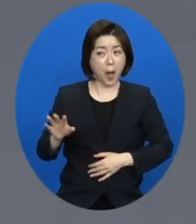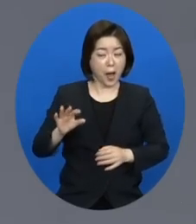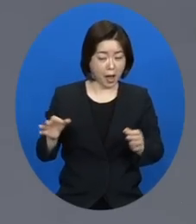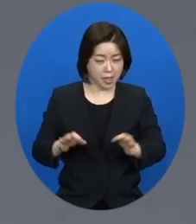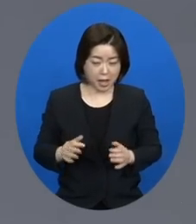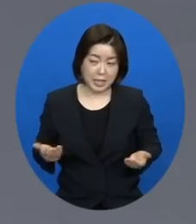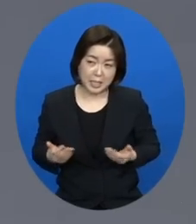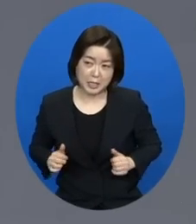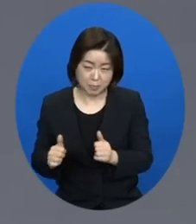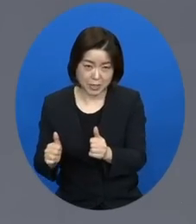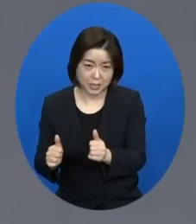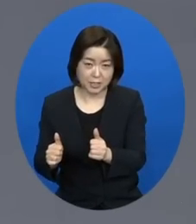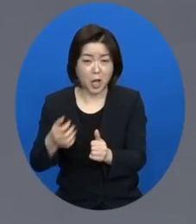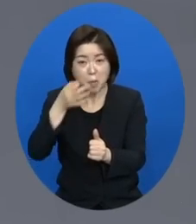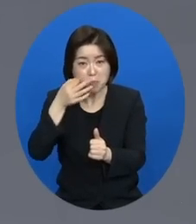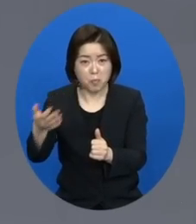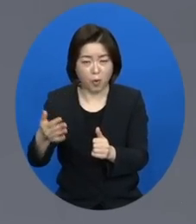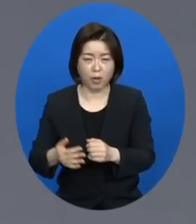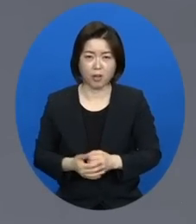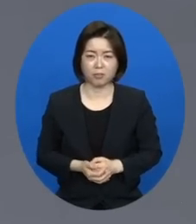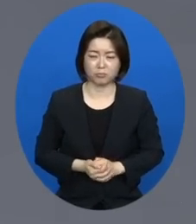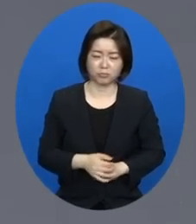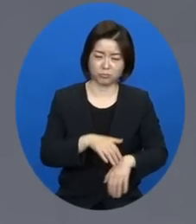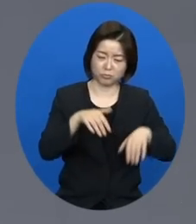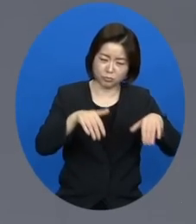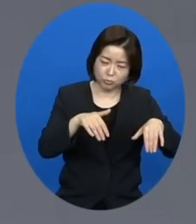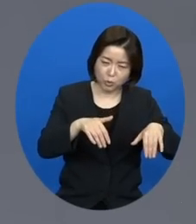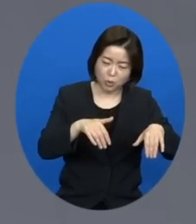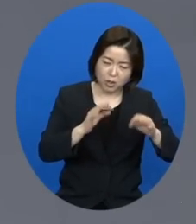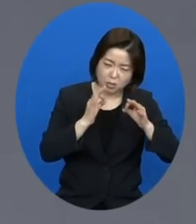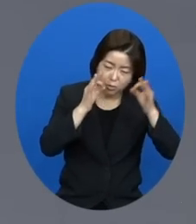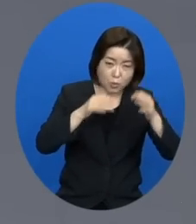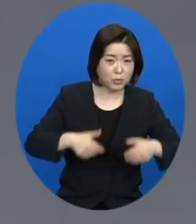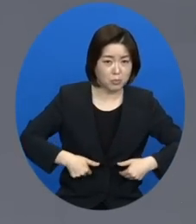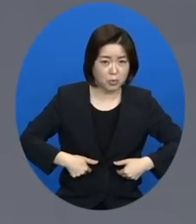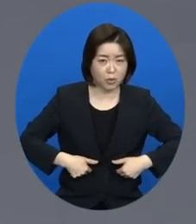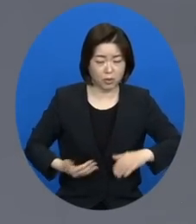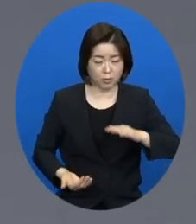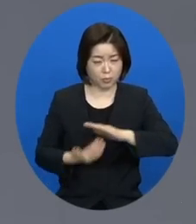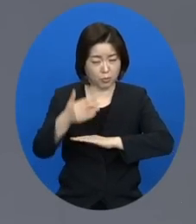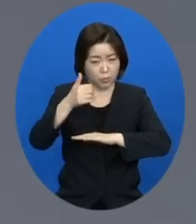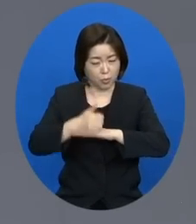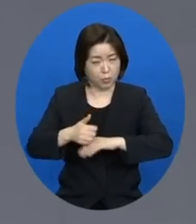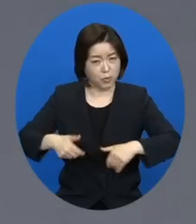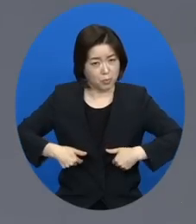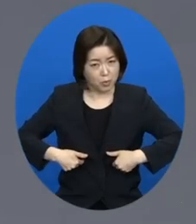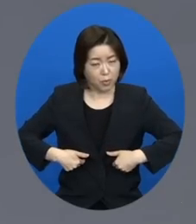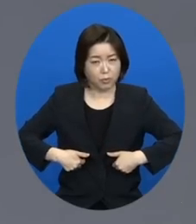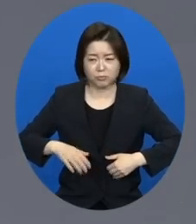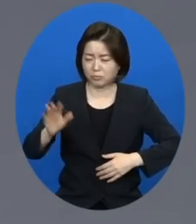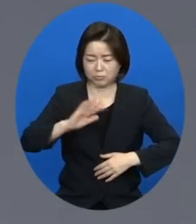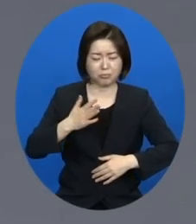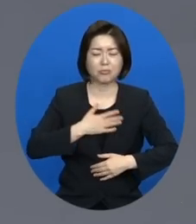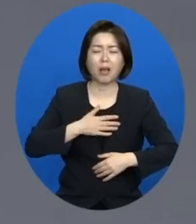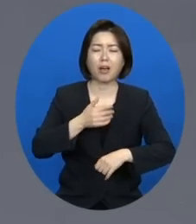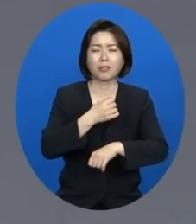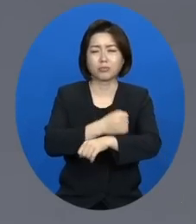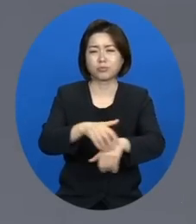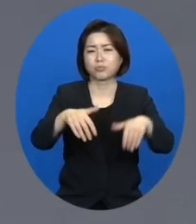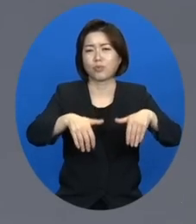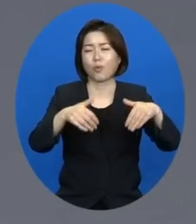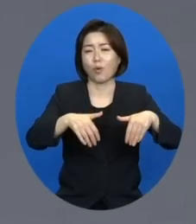뭐. 노예가 무슨 성실함이 필요합니까? 업적이 뭐가 중요합니까? 노예면 노예지. 대충